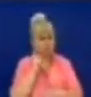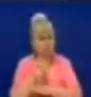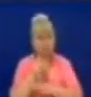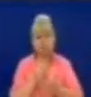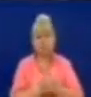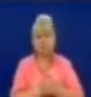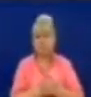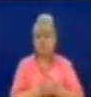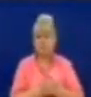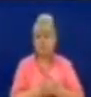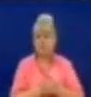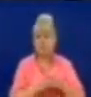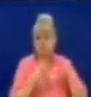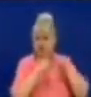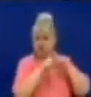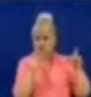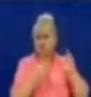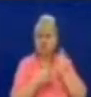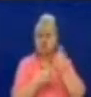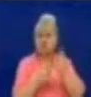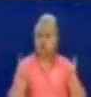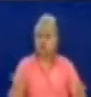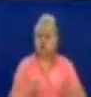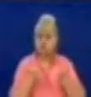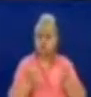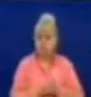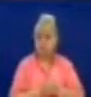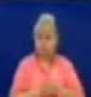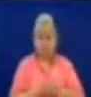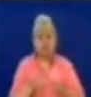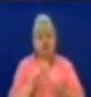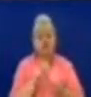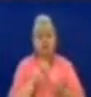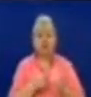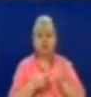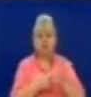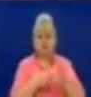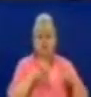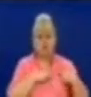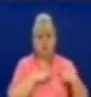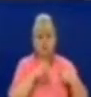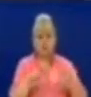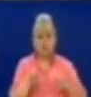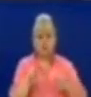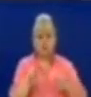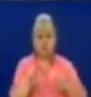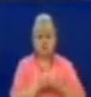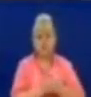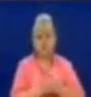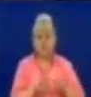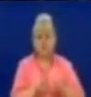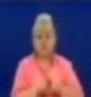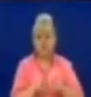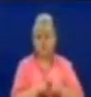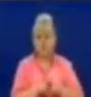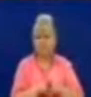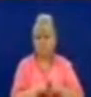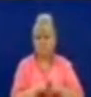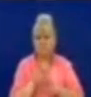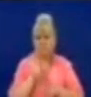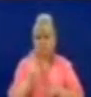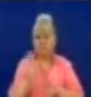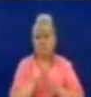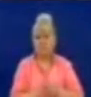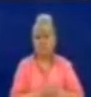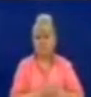të institutit të na përcaktoj gjendjen, por jo të na tregoj se kompetencat ekzekutive të saj siç do t'i përdor për ta sanuar këtë